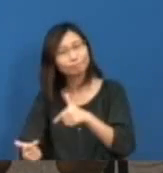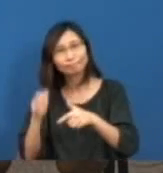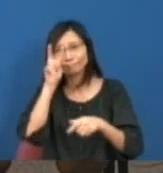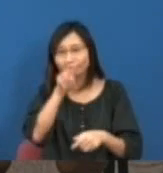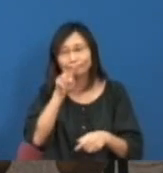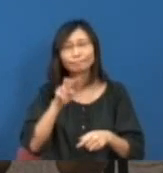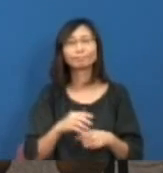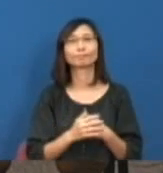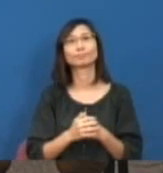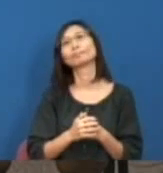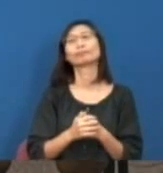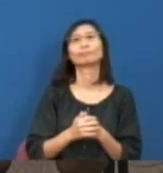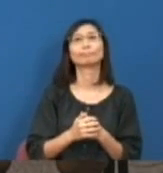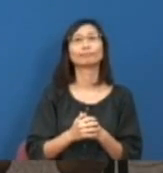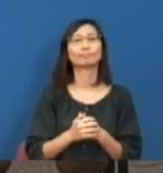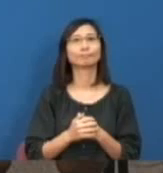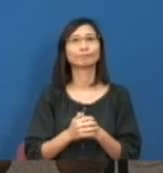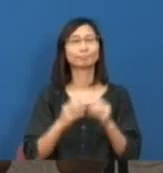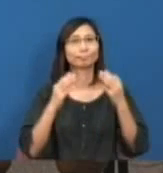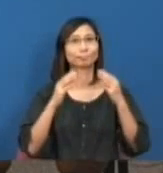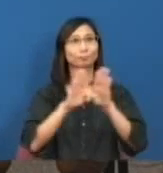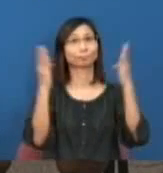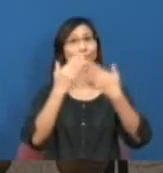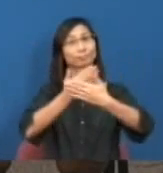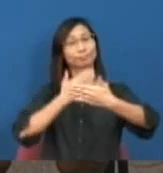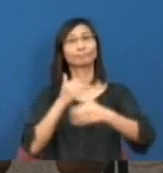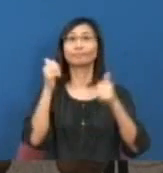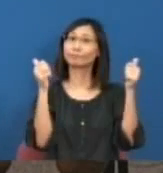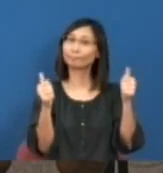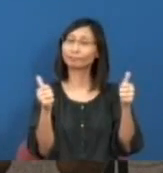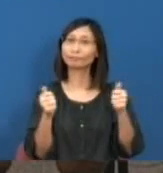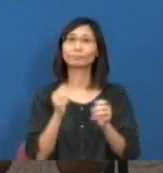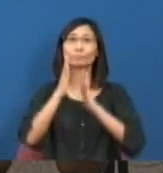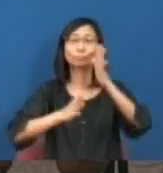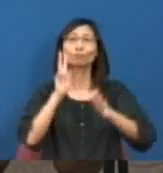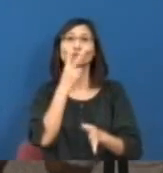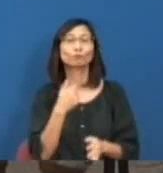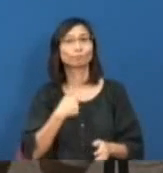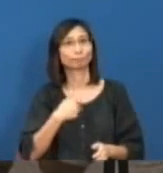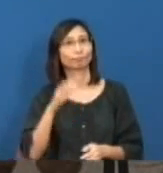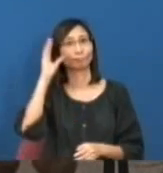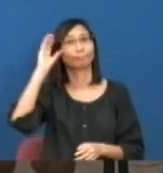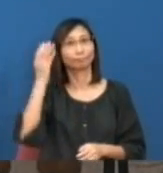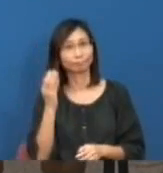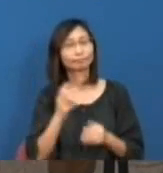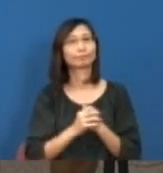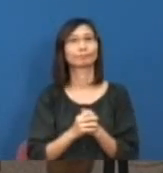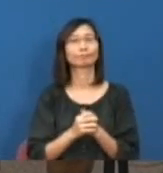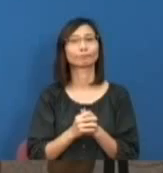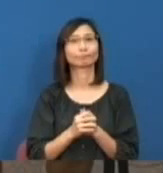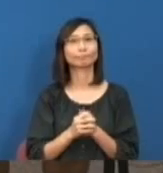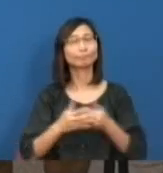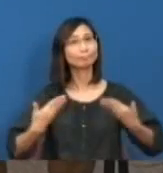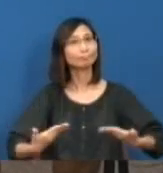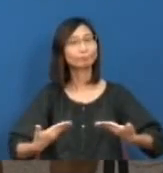目了。在节目未开始之前，也都多谢今天帮我 做手语的黄小姐啦。好了，就這一